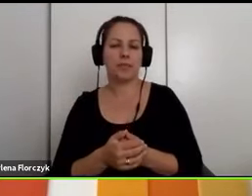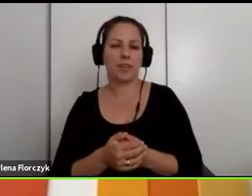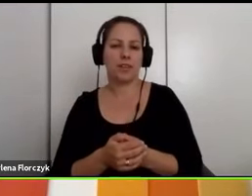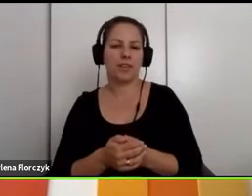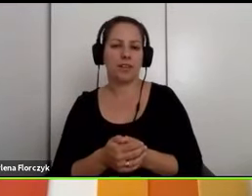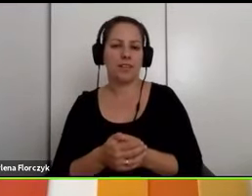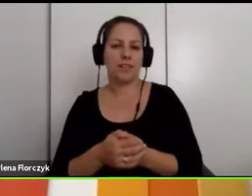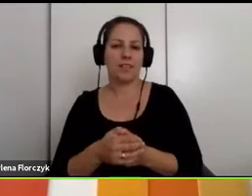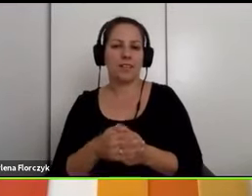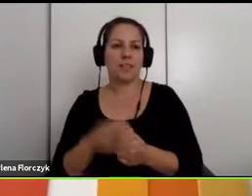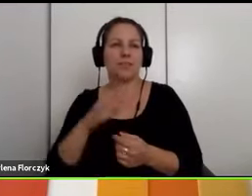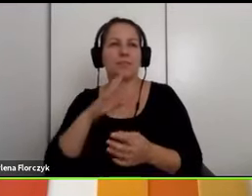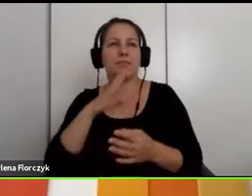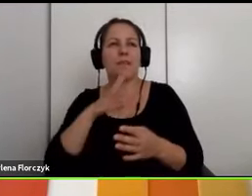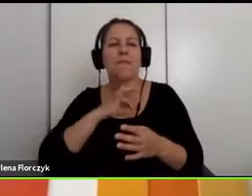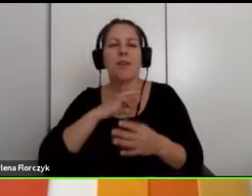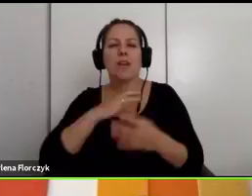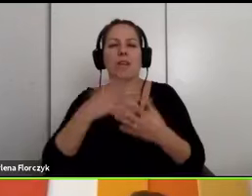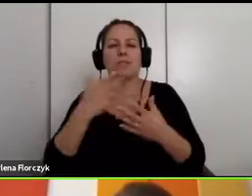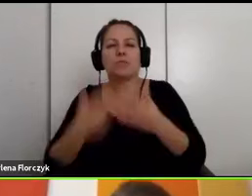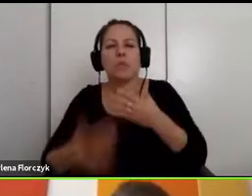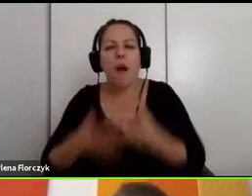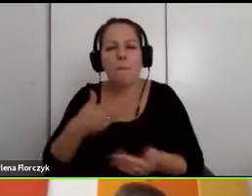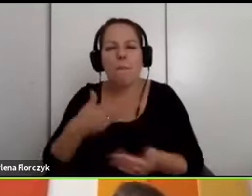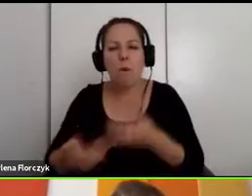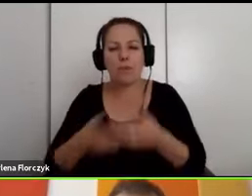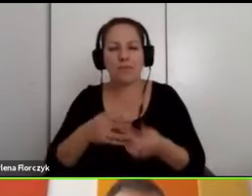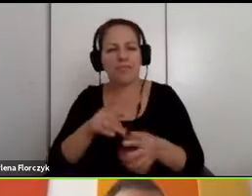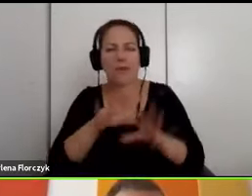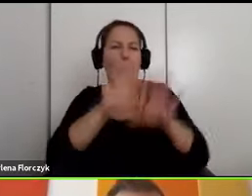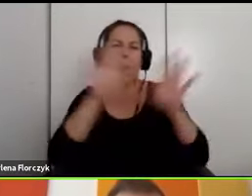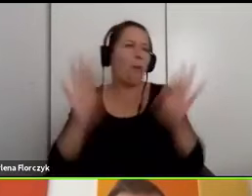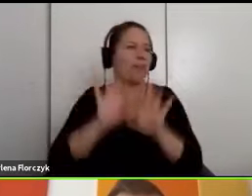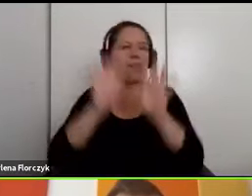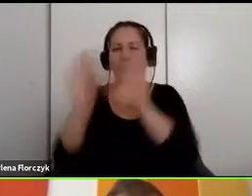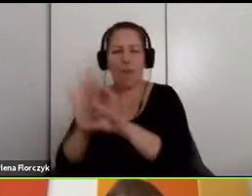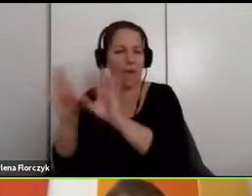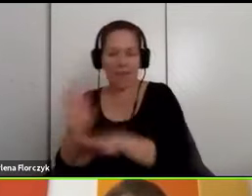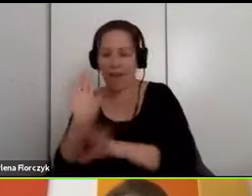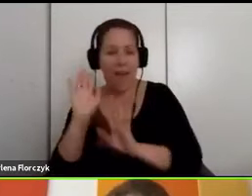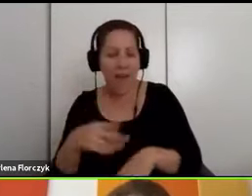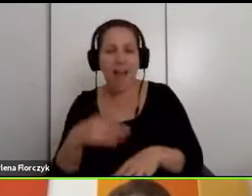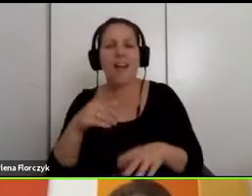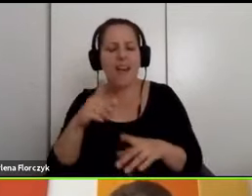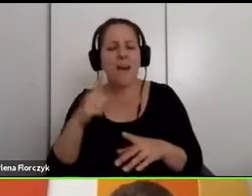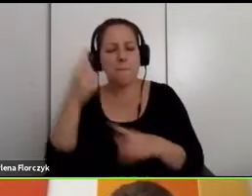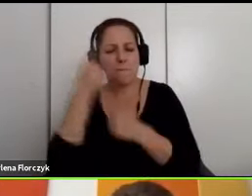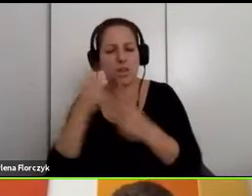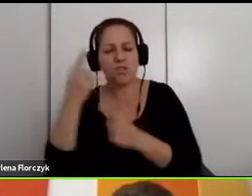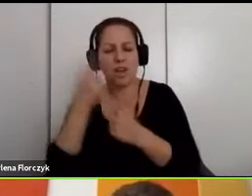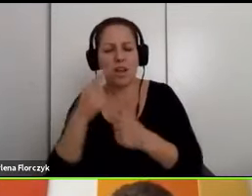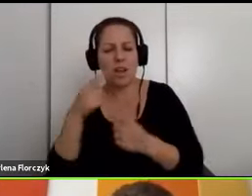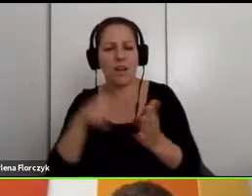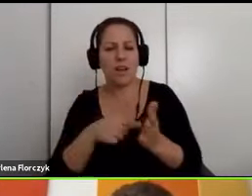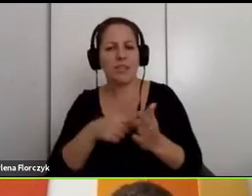ze swoją niemocą i tak dalej. To jest bardzo ogólne, co mówię, ja wiem. Natomiast myślę, że